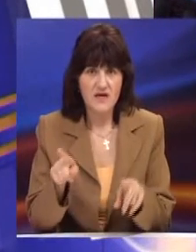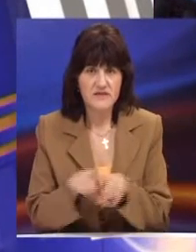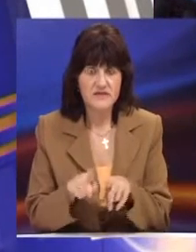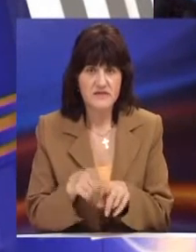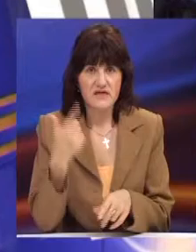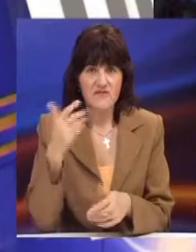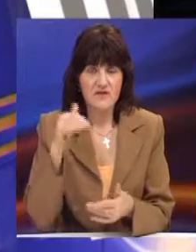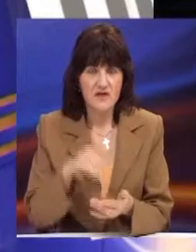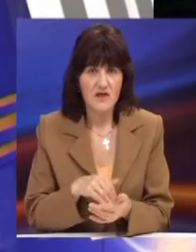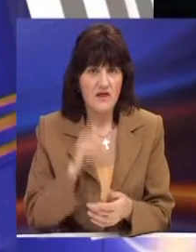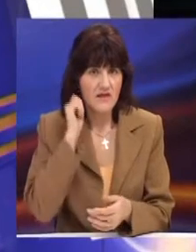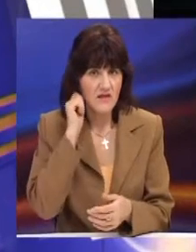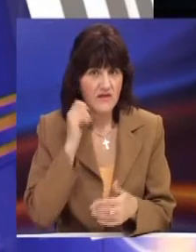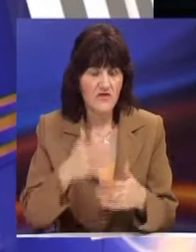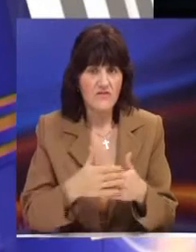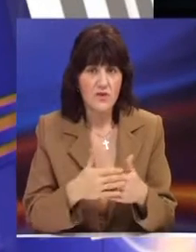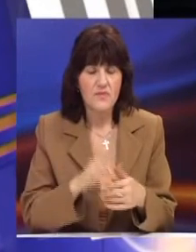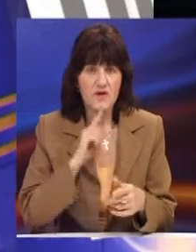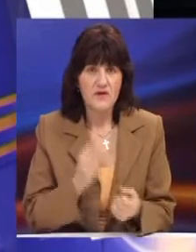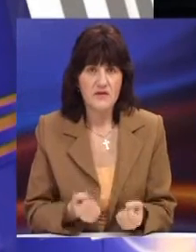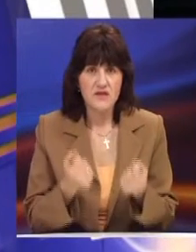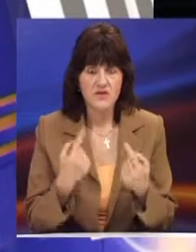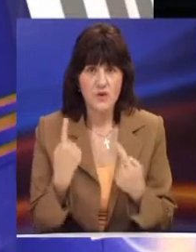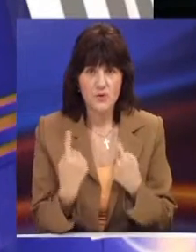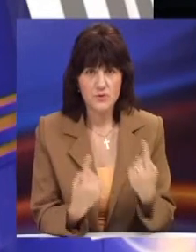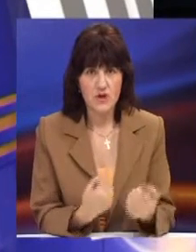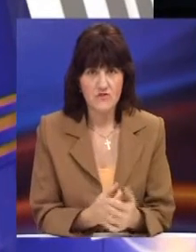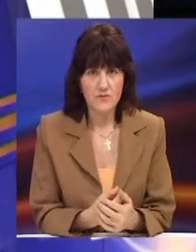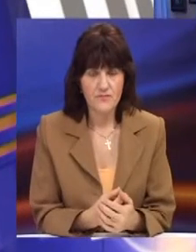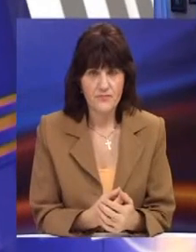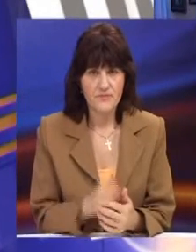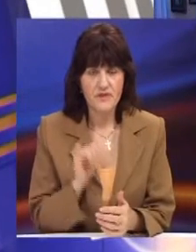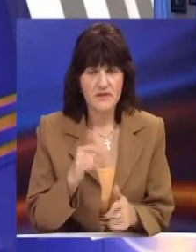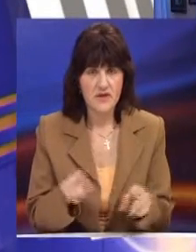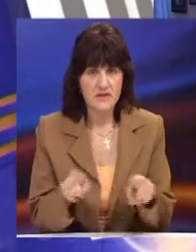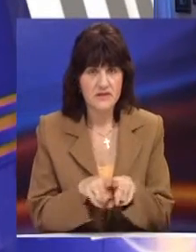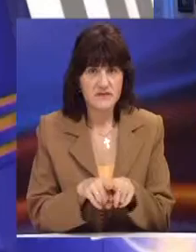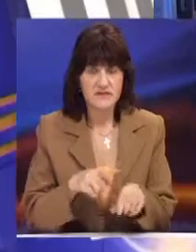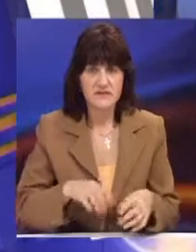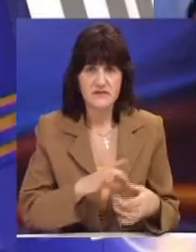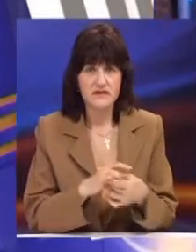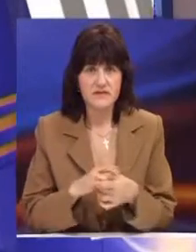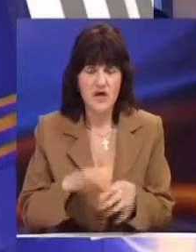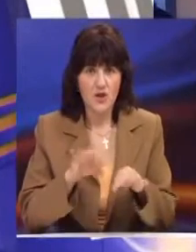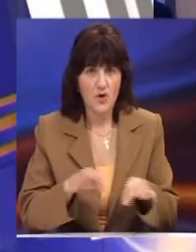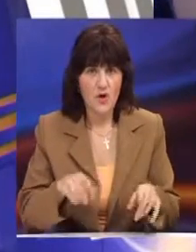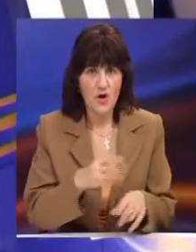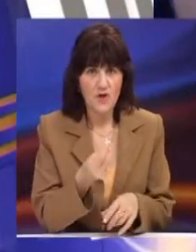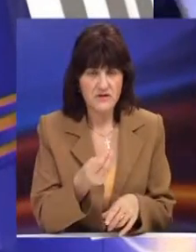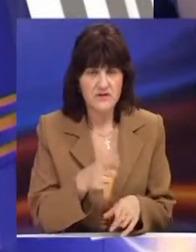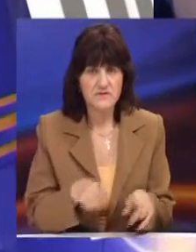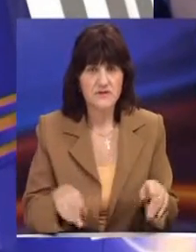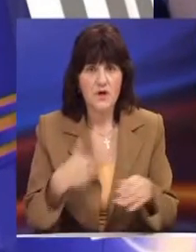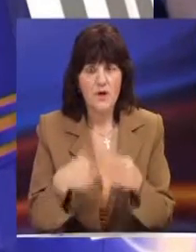izdvojile i 20.000 dinara za devojčicu koja živi u teškim materijalnim uslovima. Iako sestre u kolu stalno pomažu drugima i